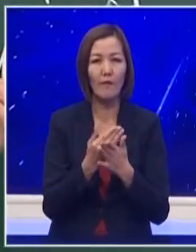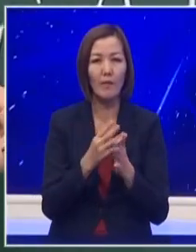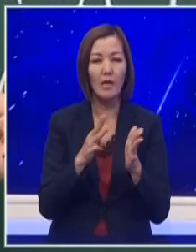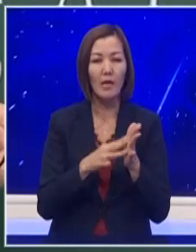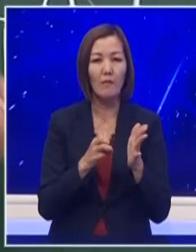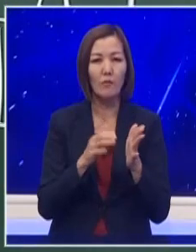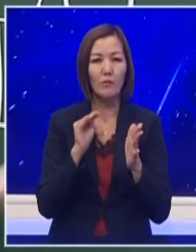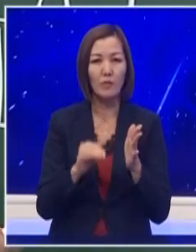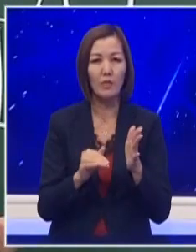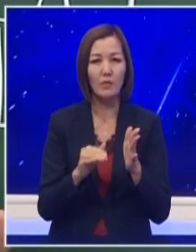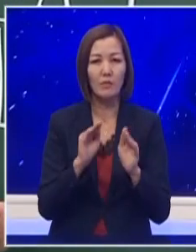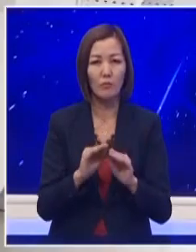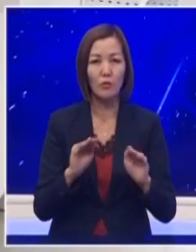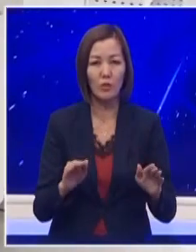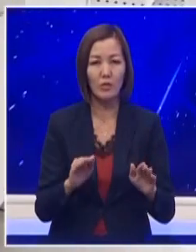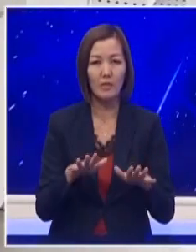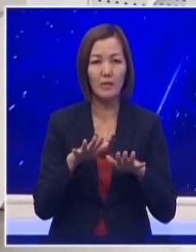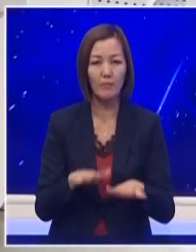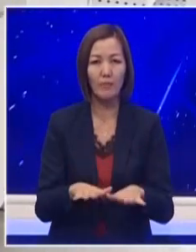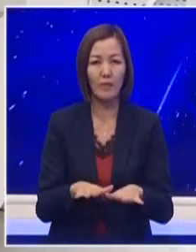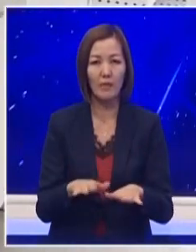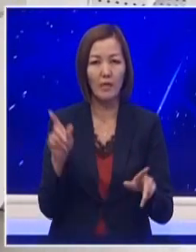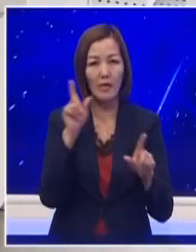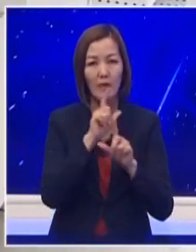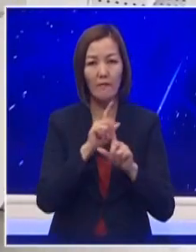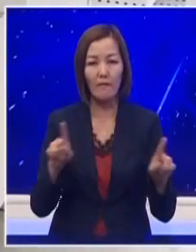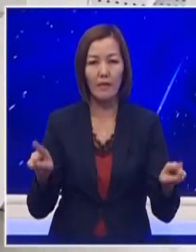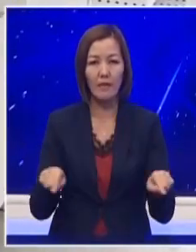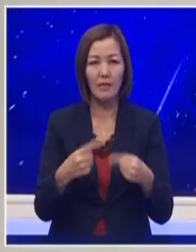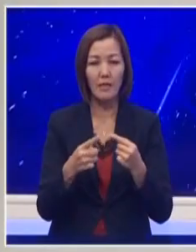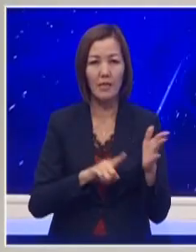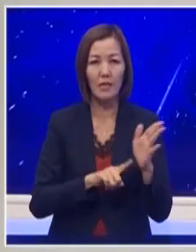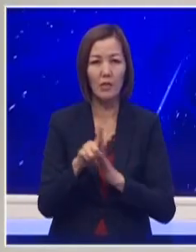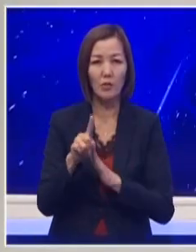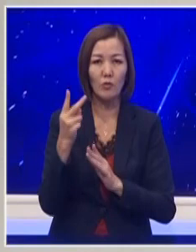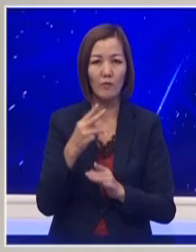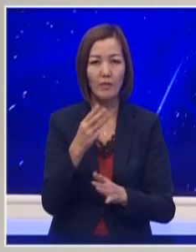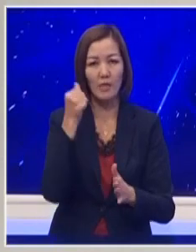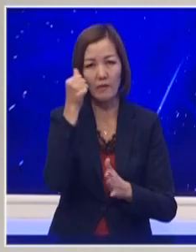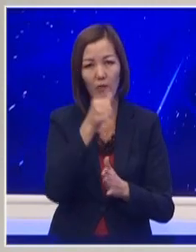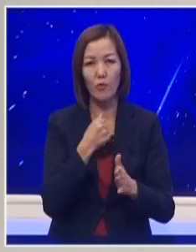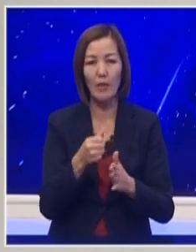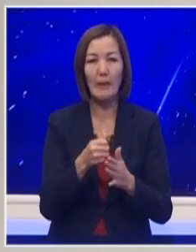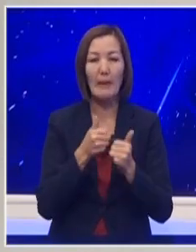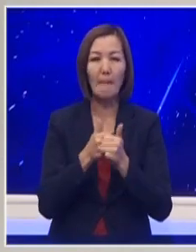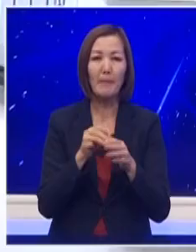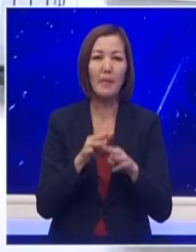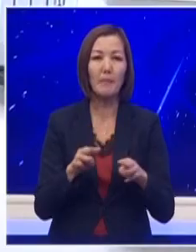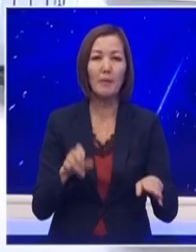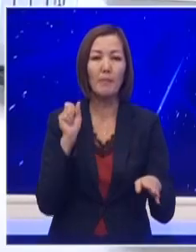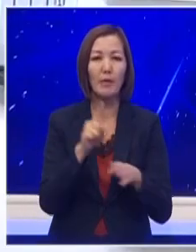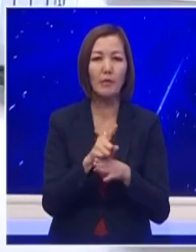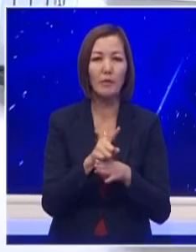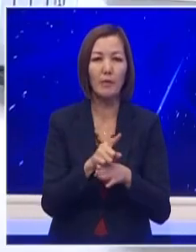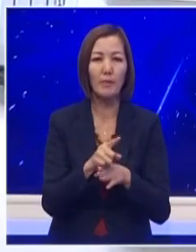формата на 8 800 тысяч ученических мест их возведение начнется с 2023 года премьер-министр